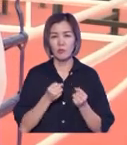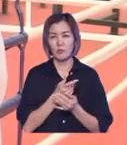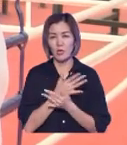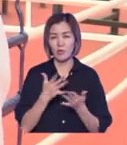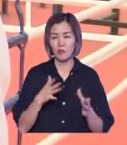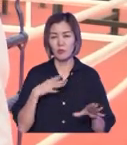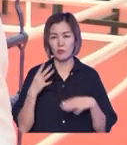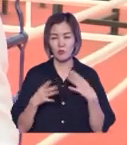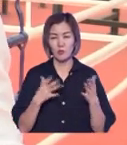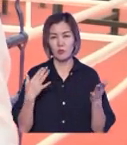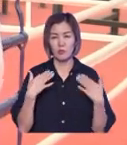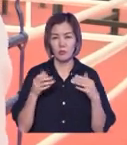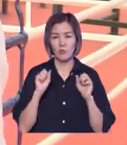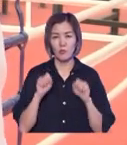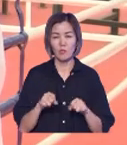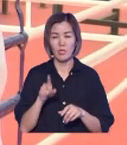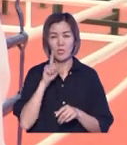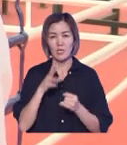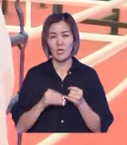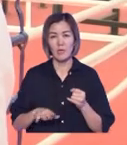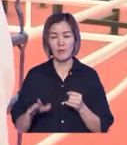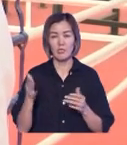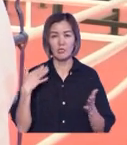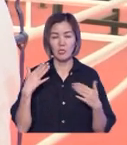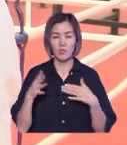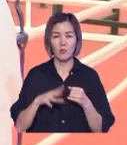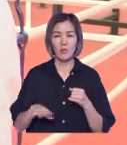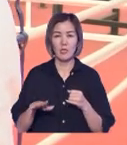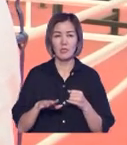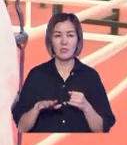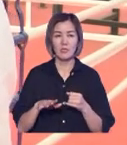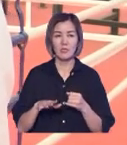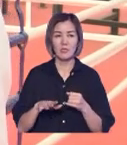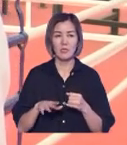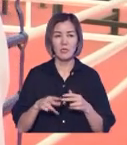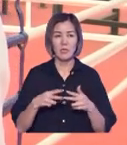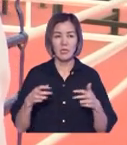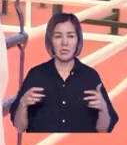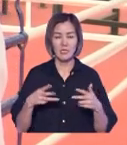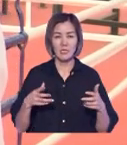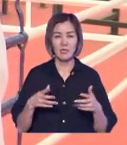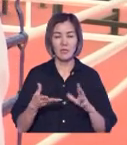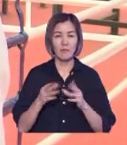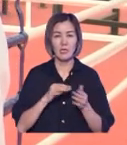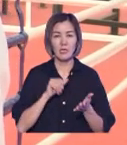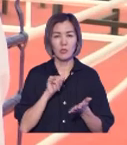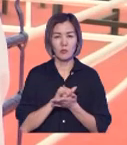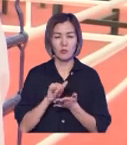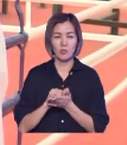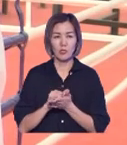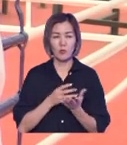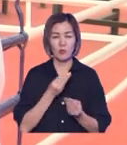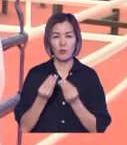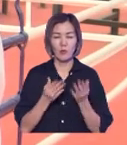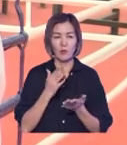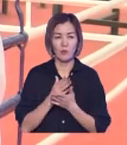жаттығуын жасай алады. Жасыл аймақтар да бар. Жаттығу алаңдарының еденіне резеңке төсеніш төселген. Әуен ойнап тұр. Сонымен